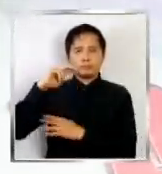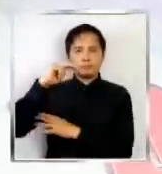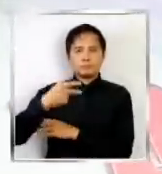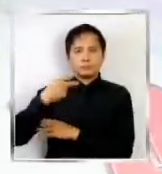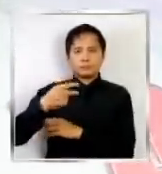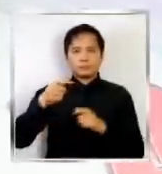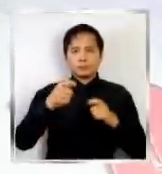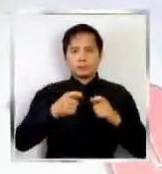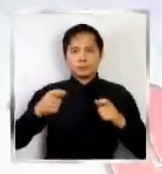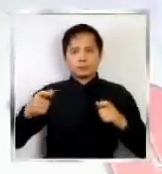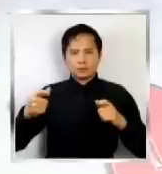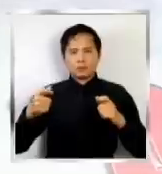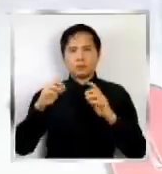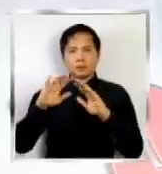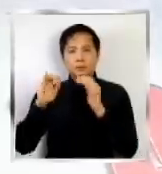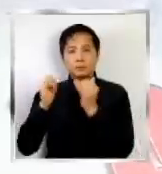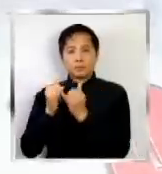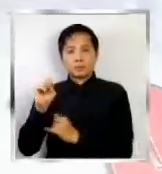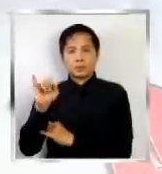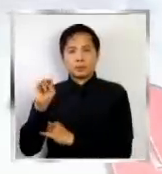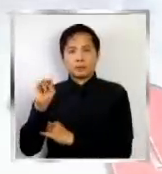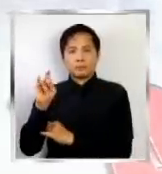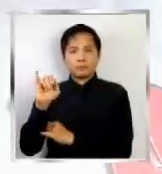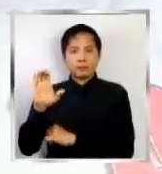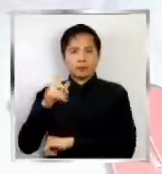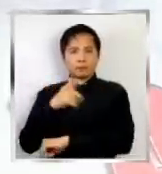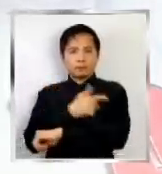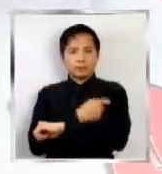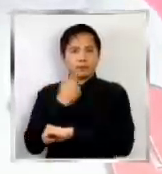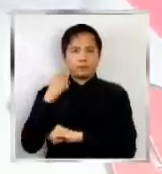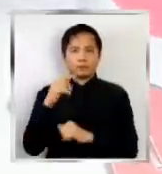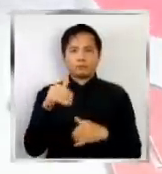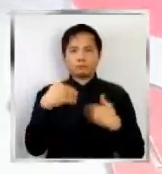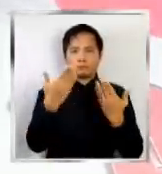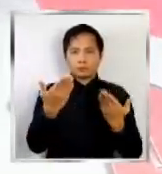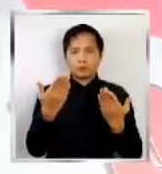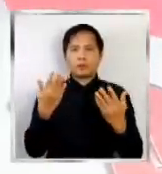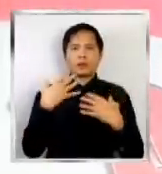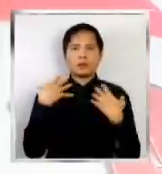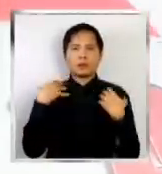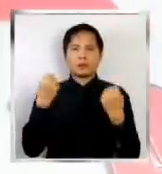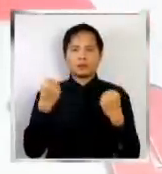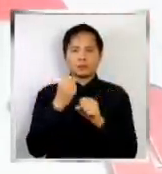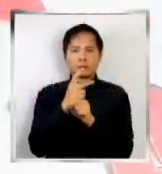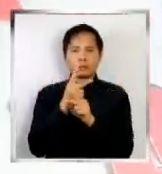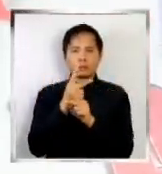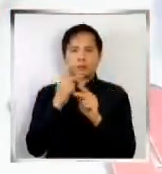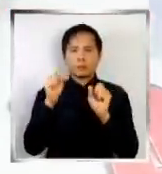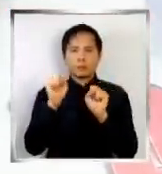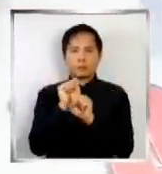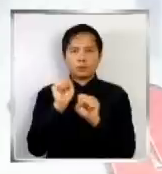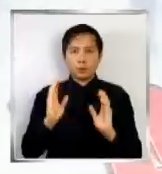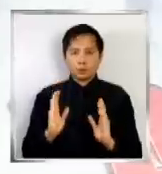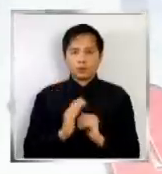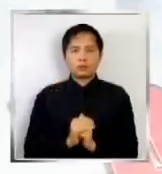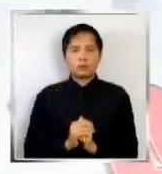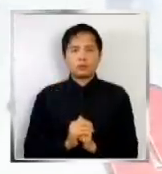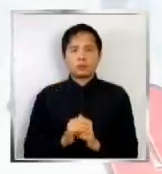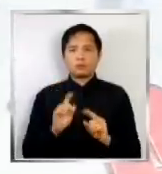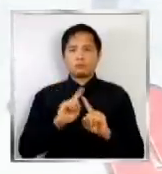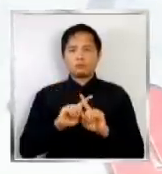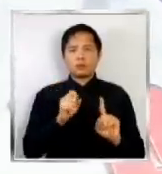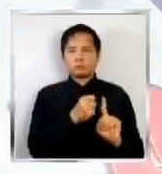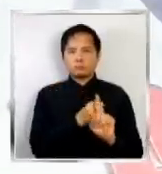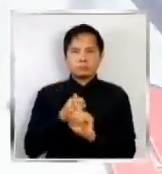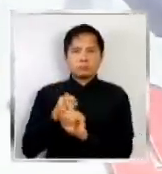mga healthcare worker. Pero may ilang hindi muna makakasali sa bakunahan matapos tamaan ng COVID-19. Nakatutok si